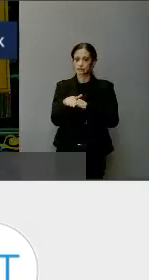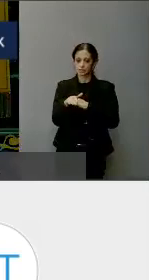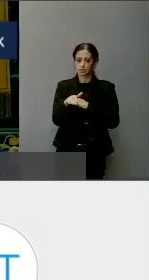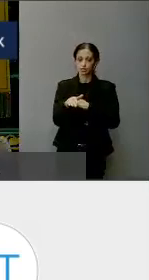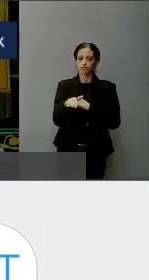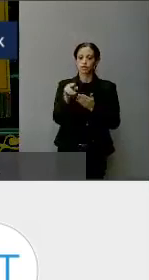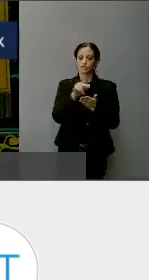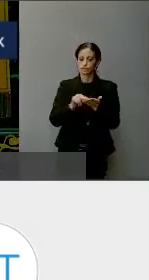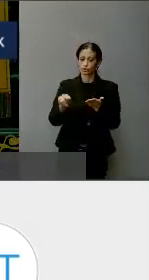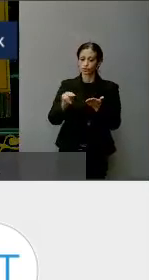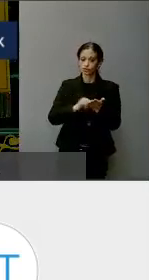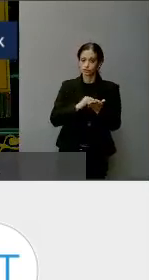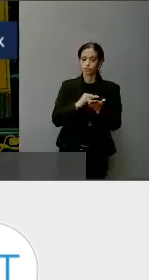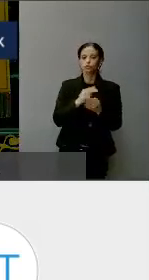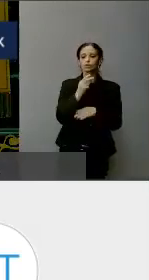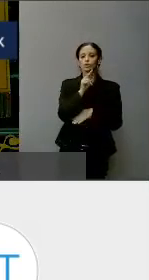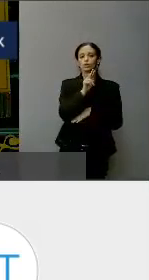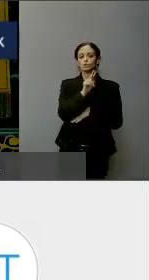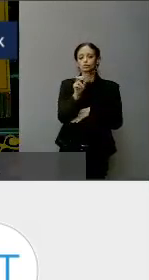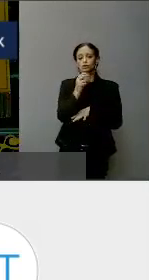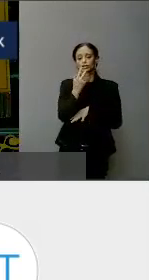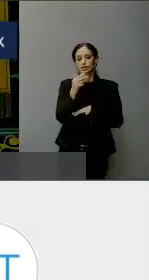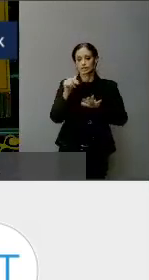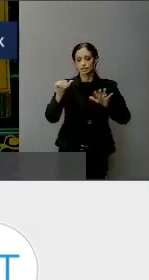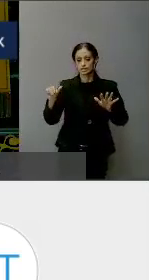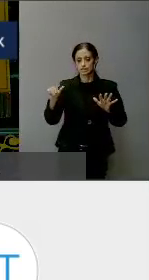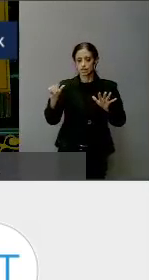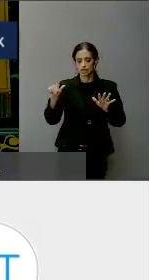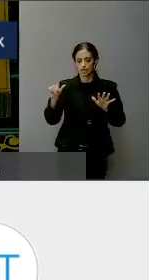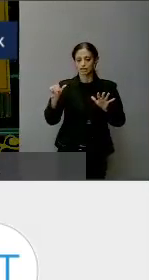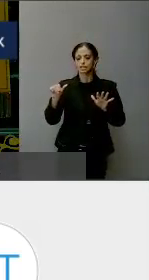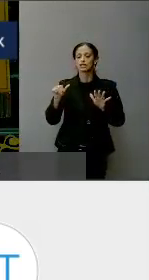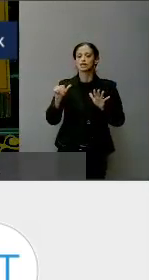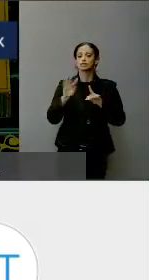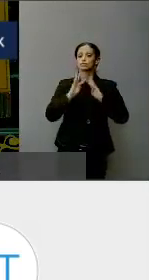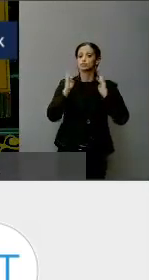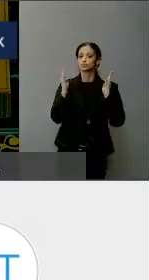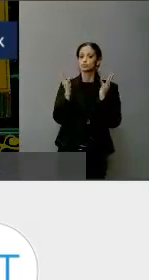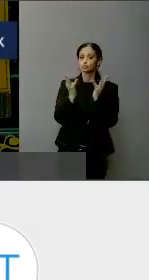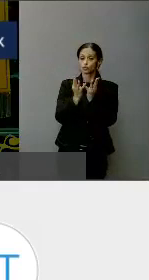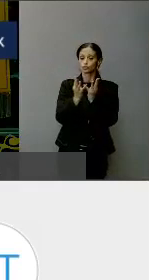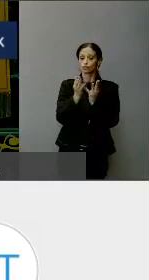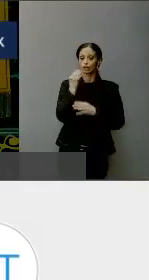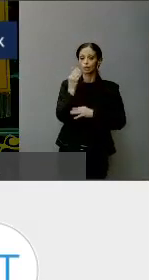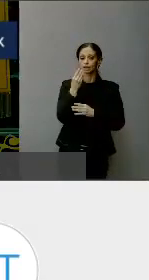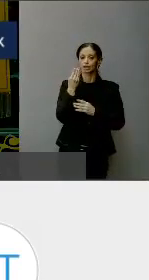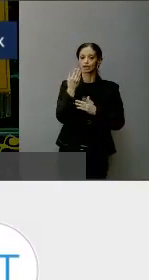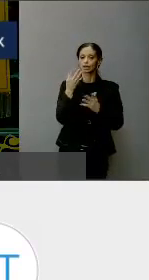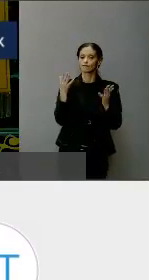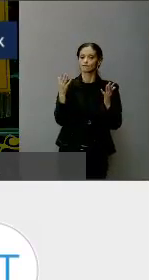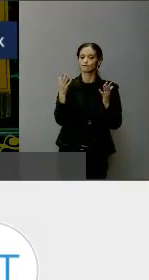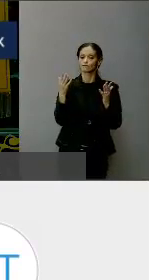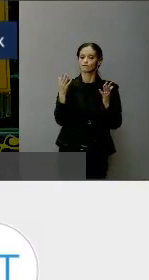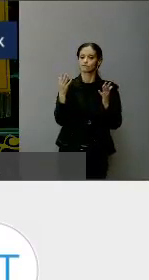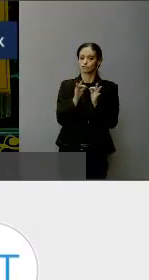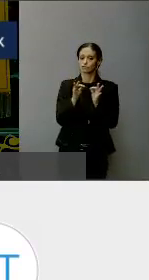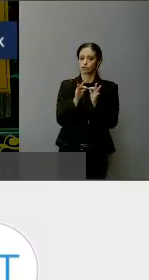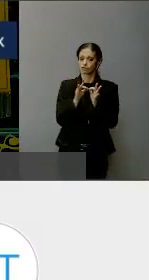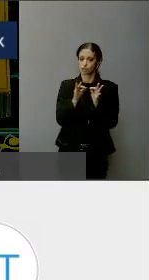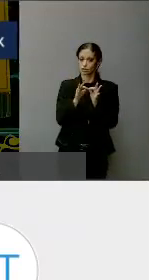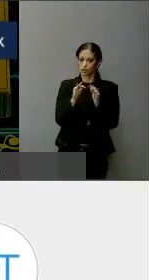in votazione 236 il parere della giunta è favorevole o